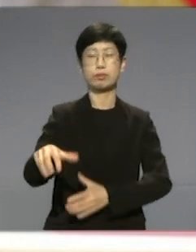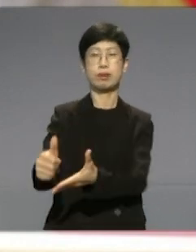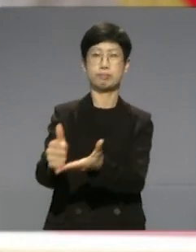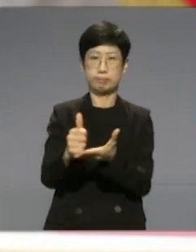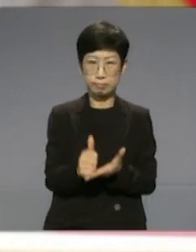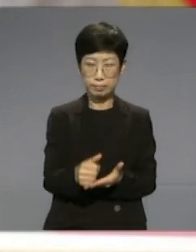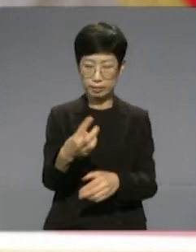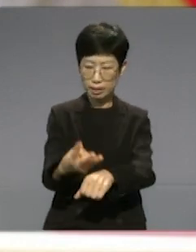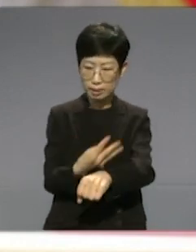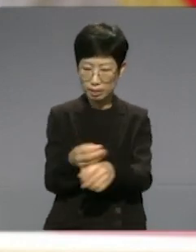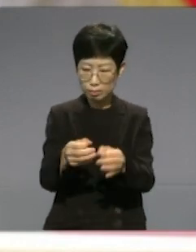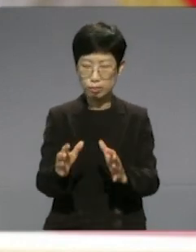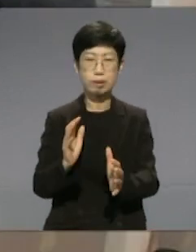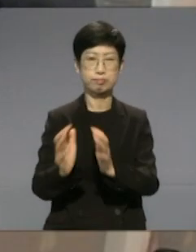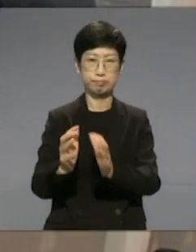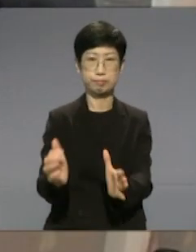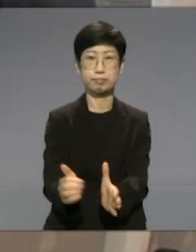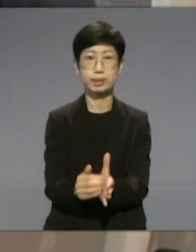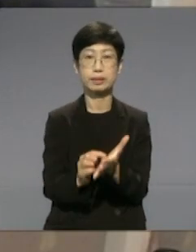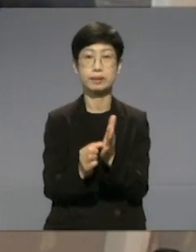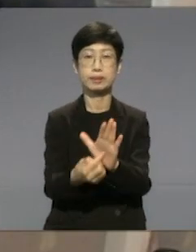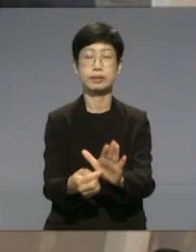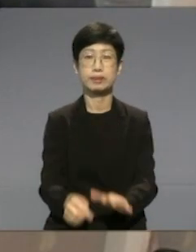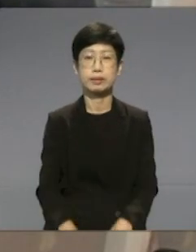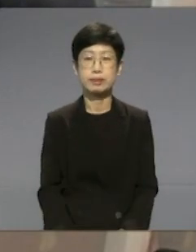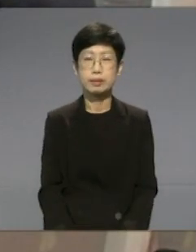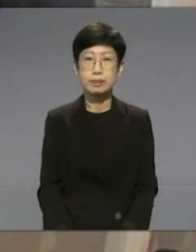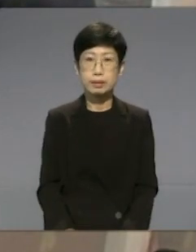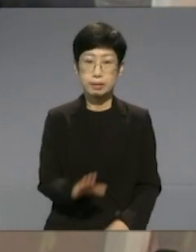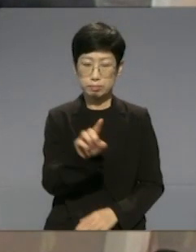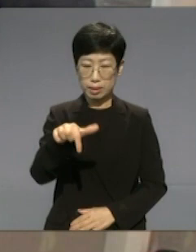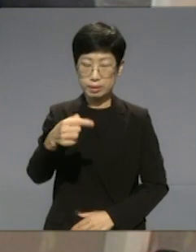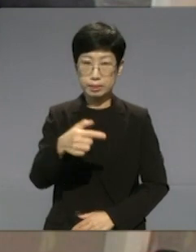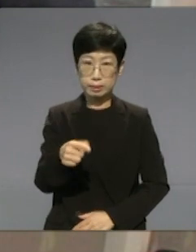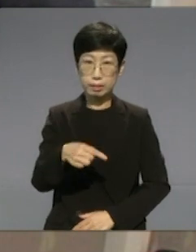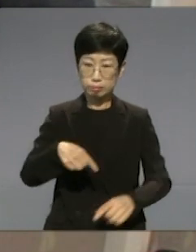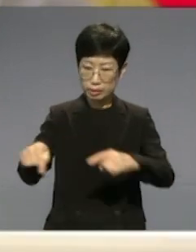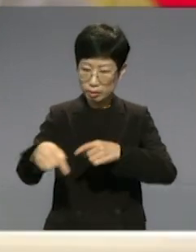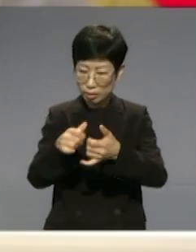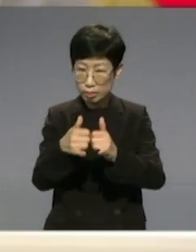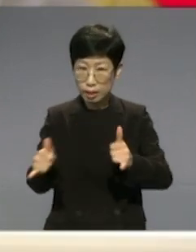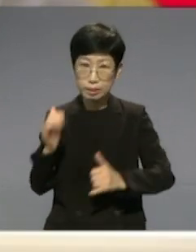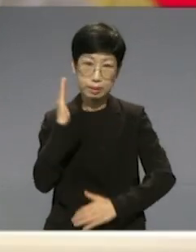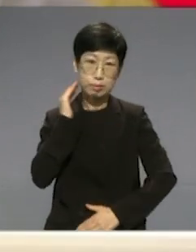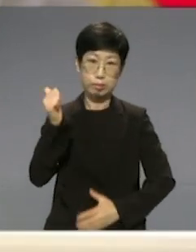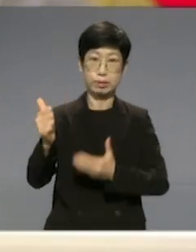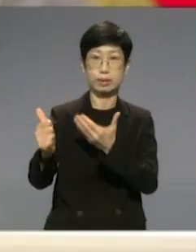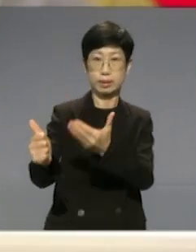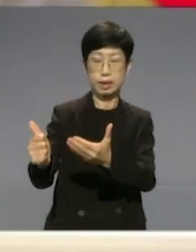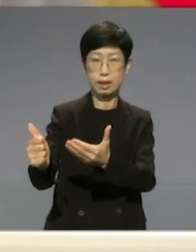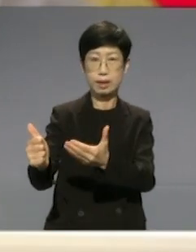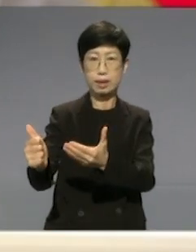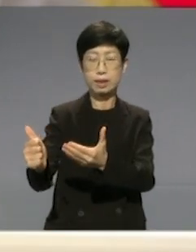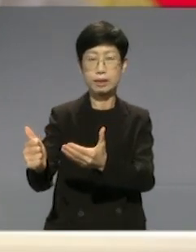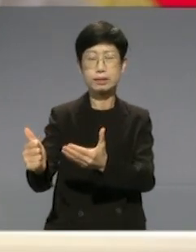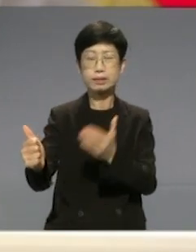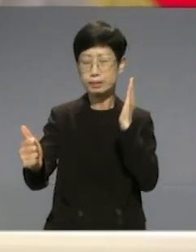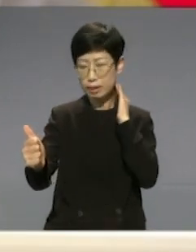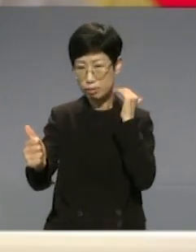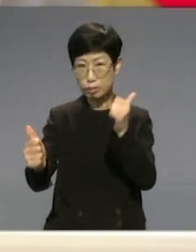초청해 3시간 동안 면담했다고 밝혔습니다 이어 바그너 지휘관들은 푸틴 대통령에게 여전히 자신들은